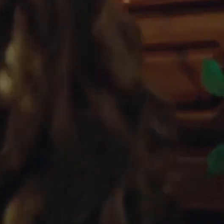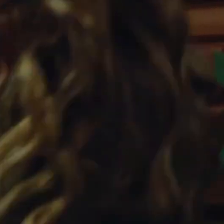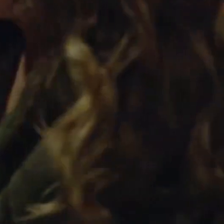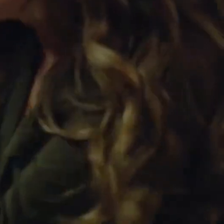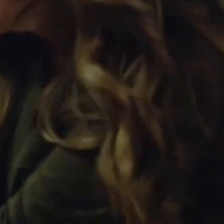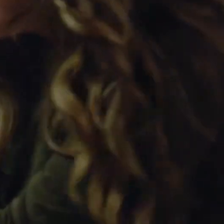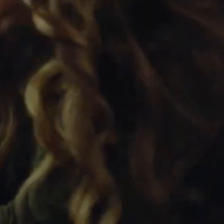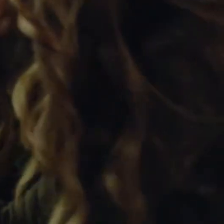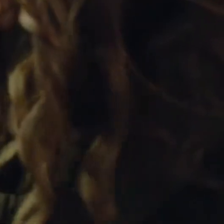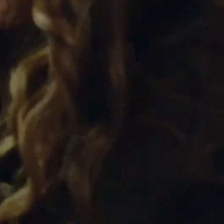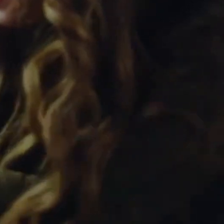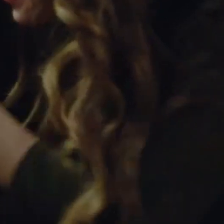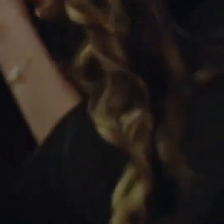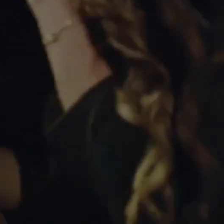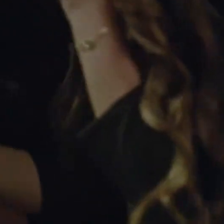Kucaklayıp öpüyorlar.